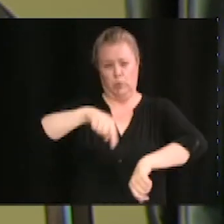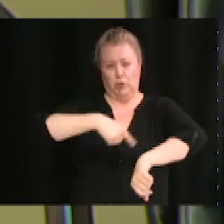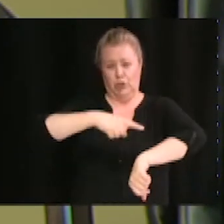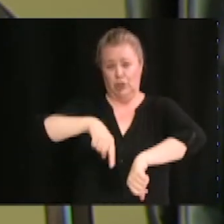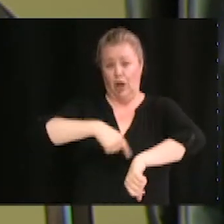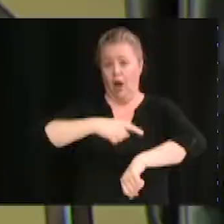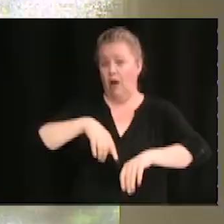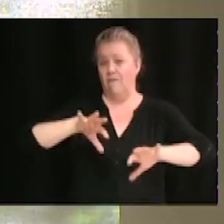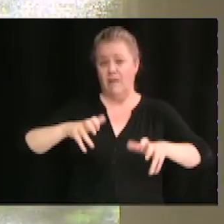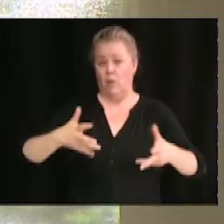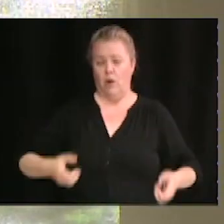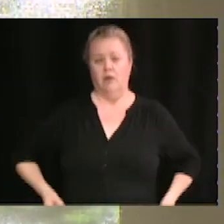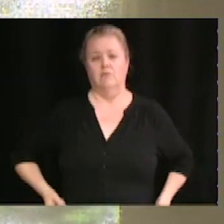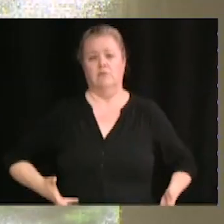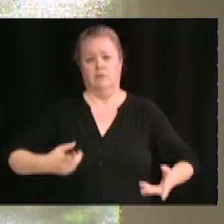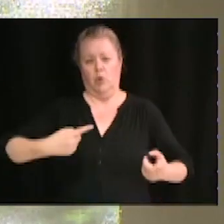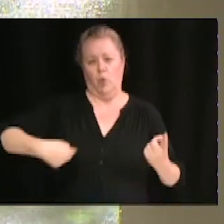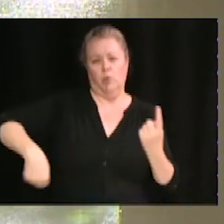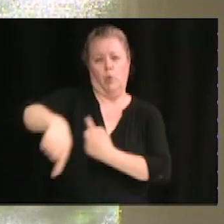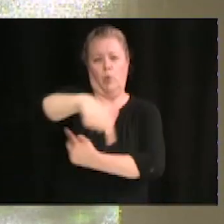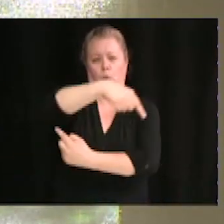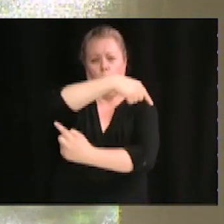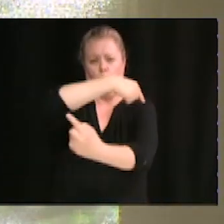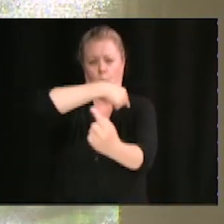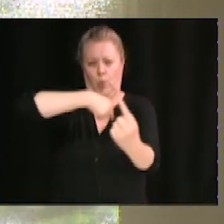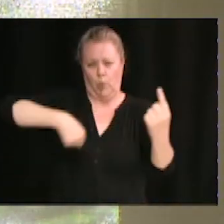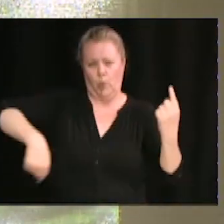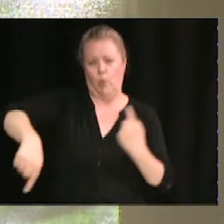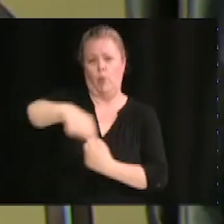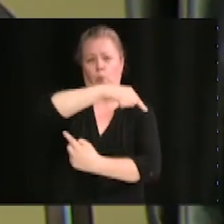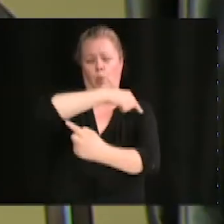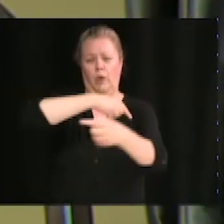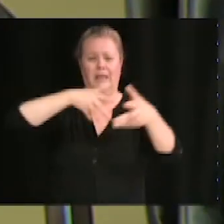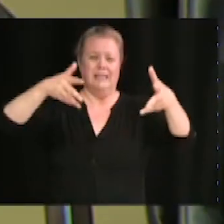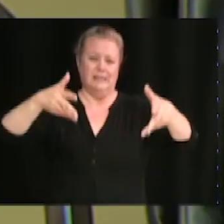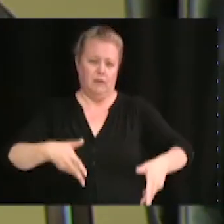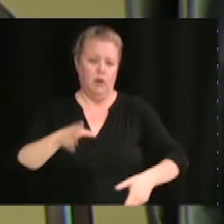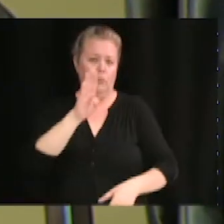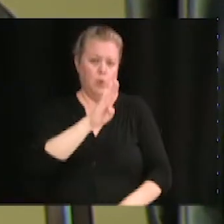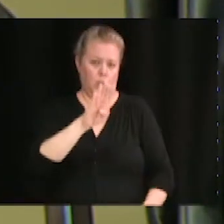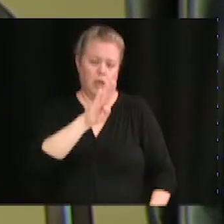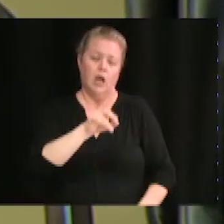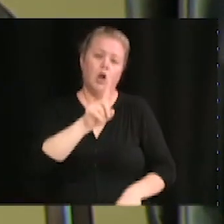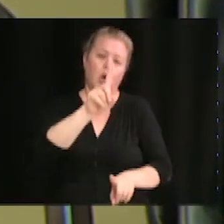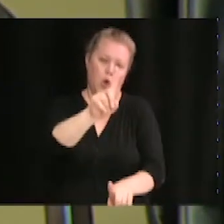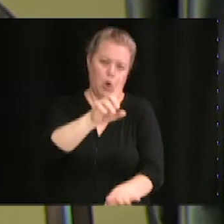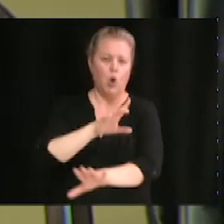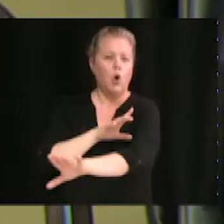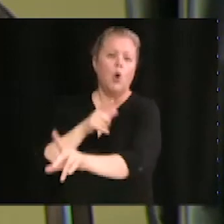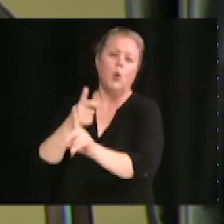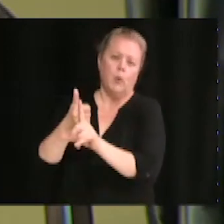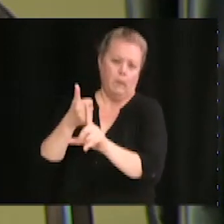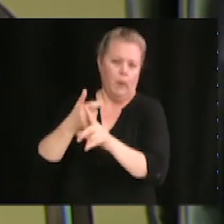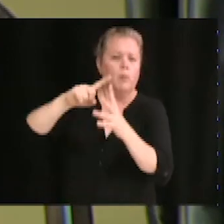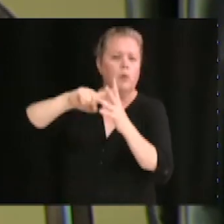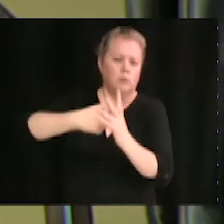Beaudet. Donc, à 12 heures, parce qu'on a coupé la poire en deux, parce que ceux qui connaissent Denis, il était parti qu'à 24 heures.